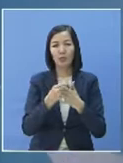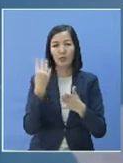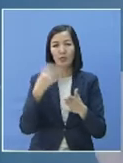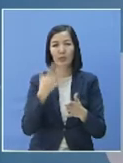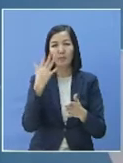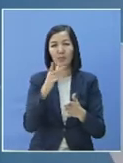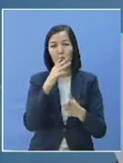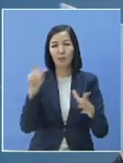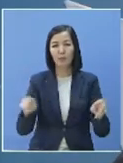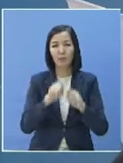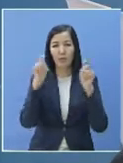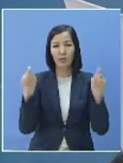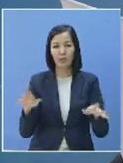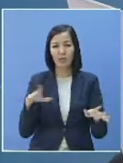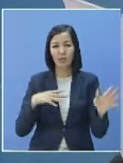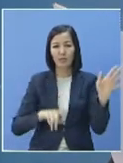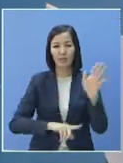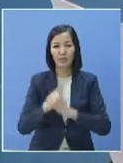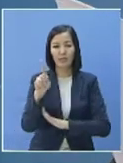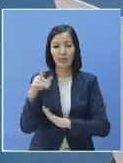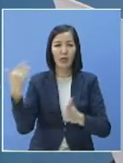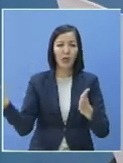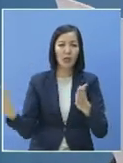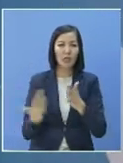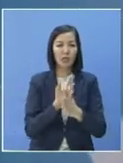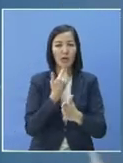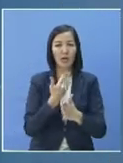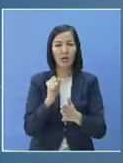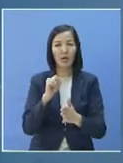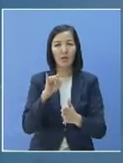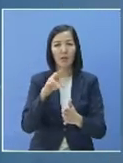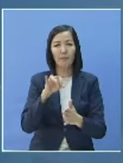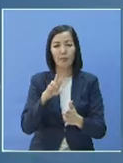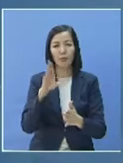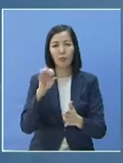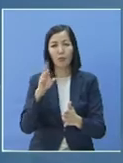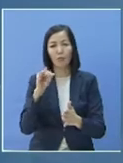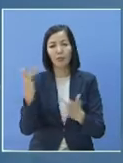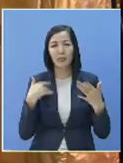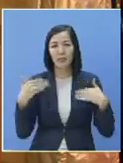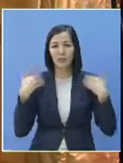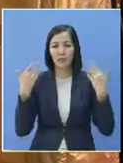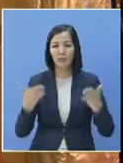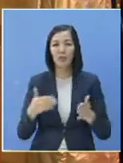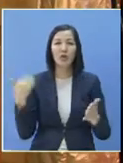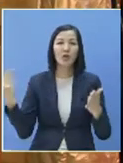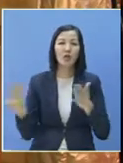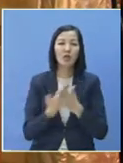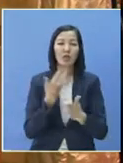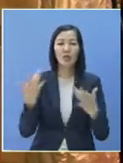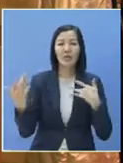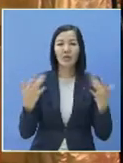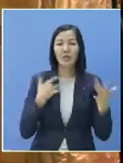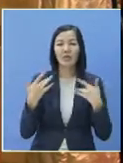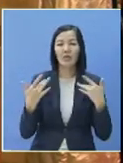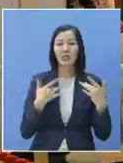маусымын бастады. Жаңа маусымның шымылдығы Айман Шолпан спектаклімен ашылды. Жаңа театр маусымы да